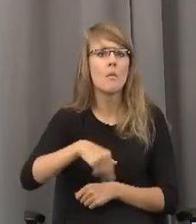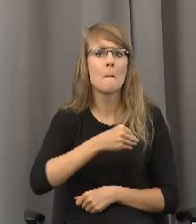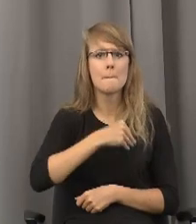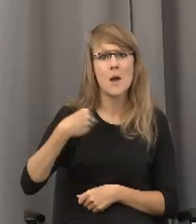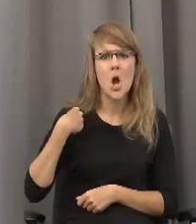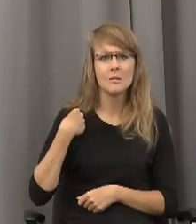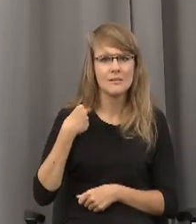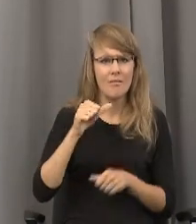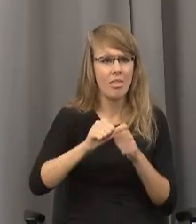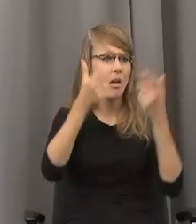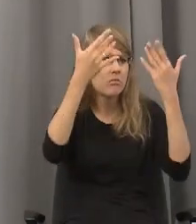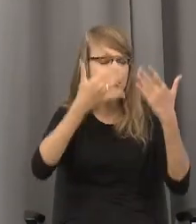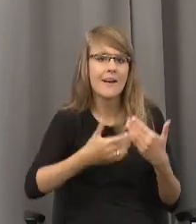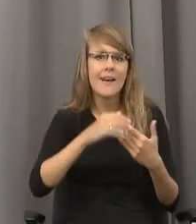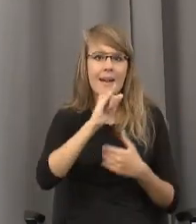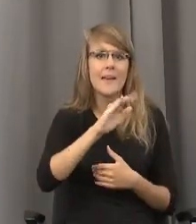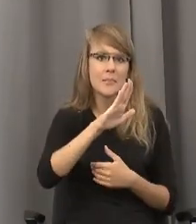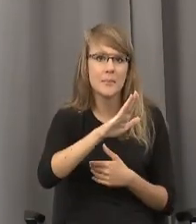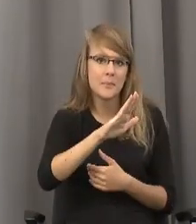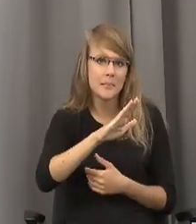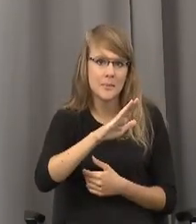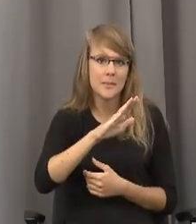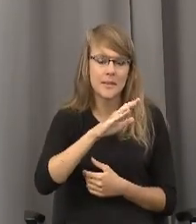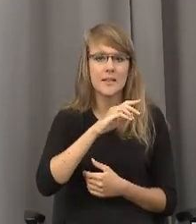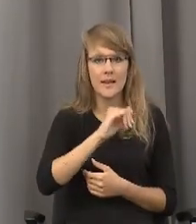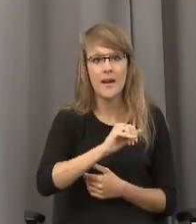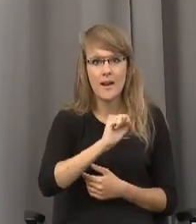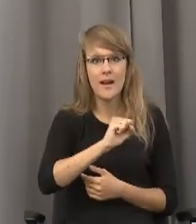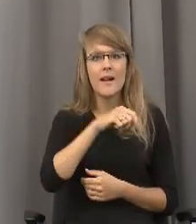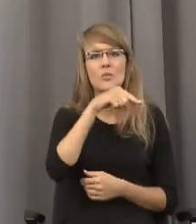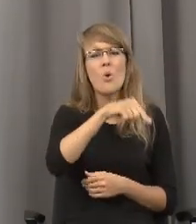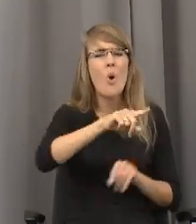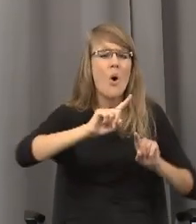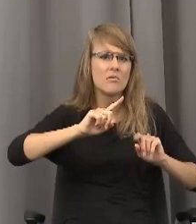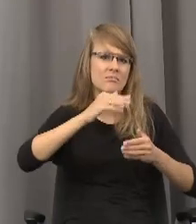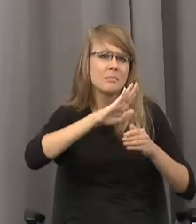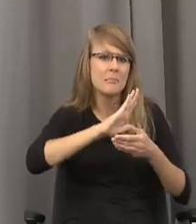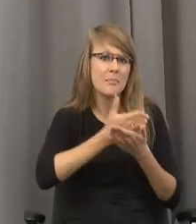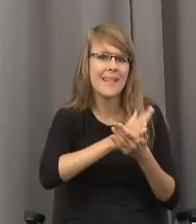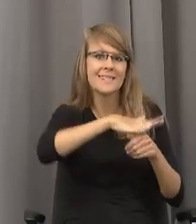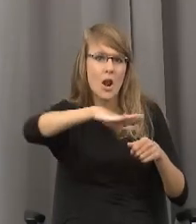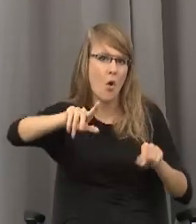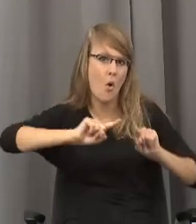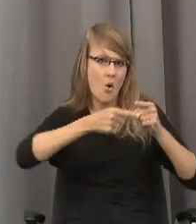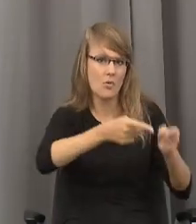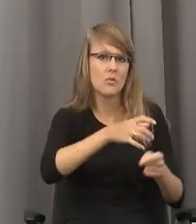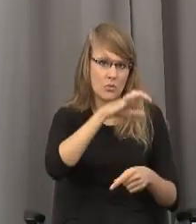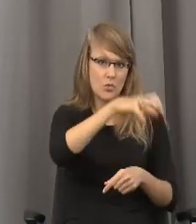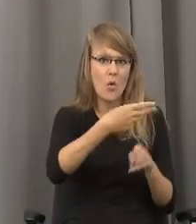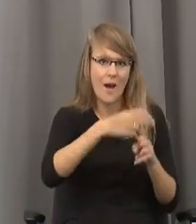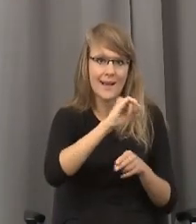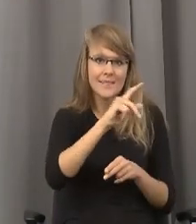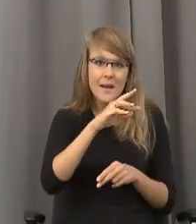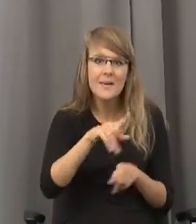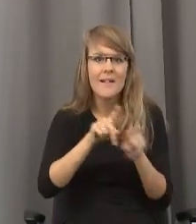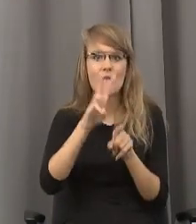na podstawie szacunków ADI, Międzynarodowej Organizacji Alzheimerowskiej i WHO